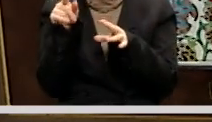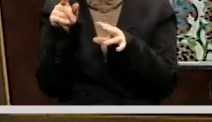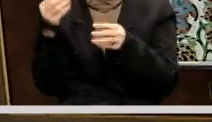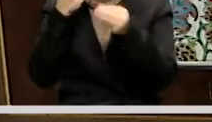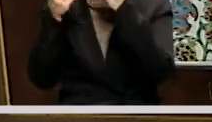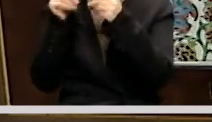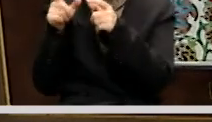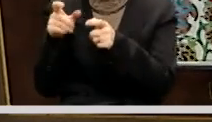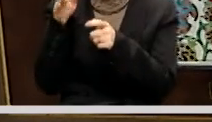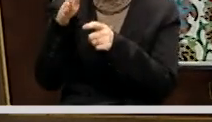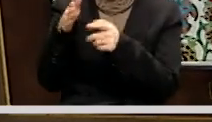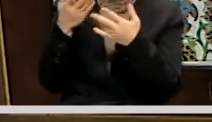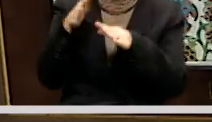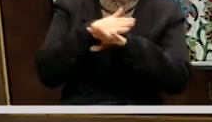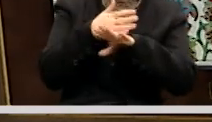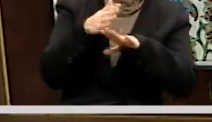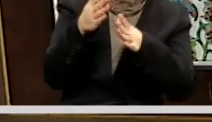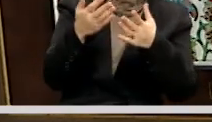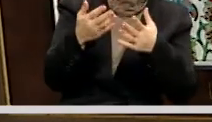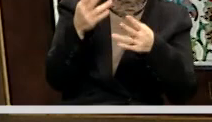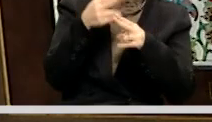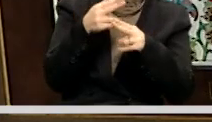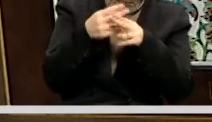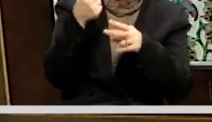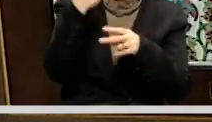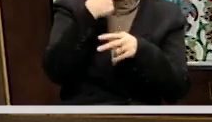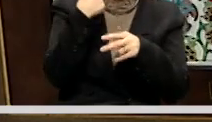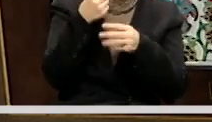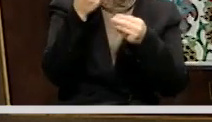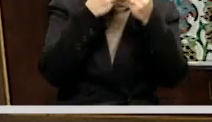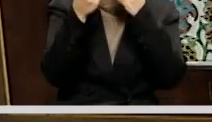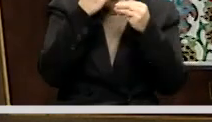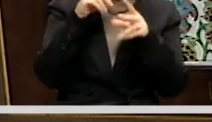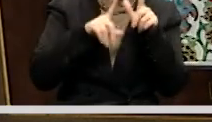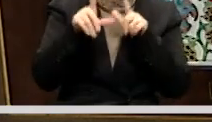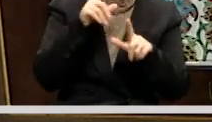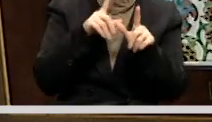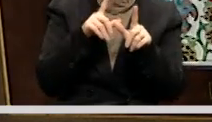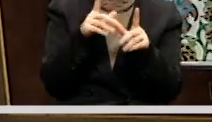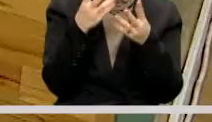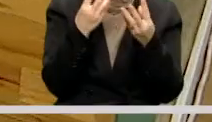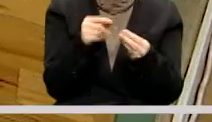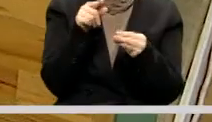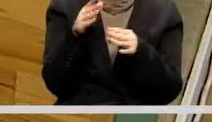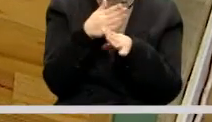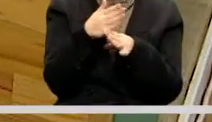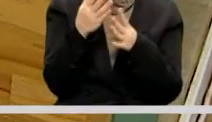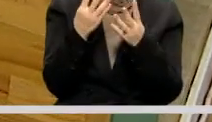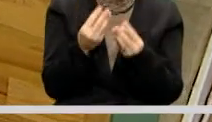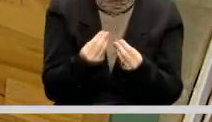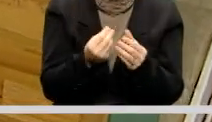enerji olabilecek ya meyveye ya tat bir şeye böyle atma ihtiyacı hissediyoruz midemize. Evet. Bunun nedeni ne olabilir? Bu da aslında en